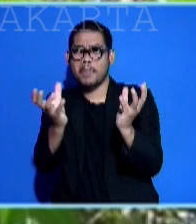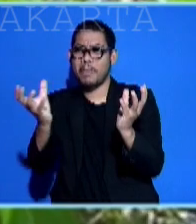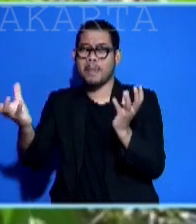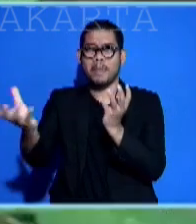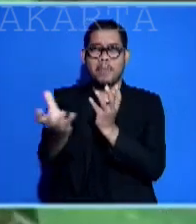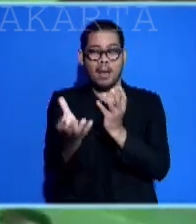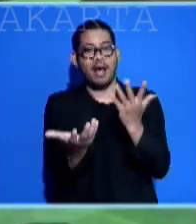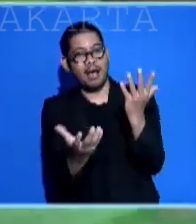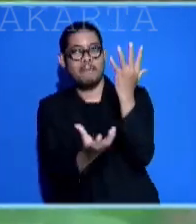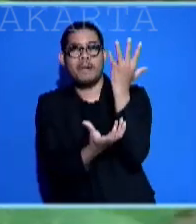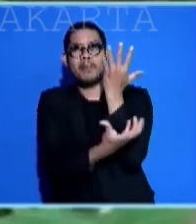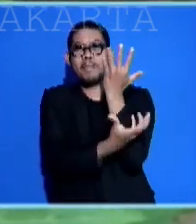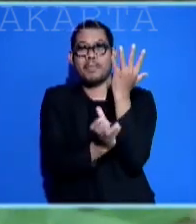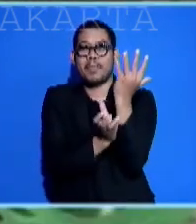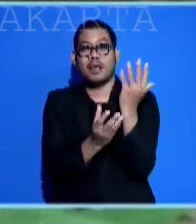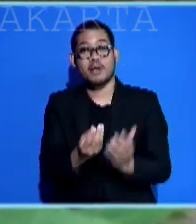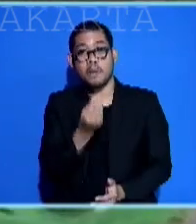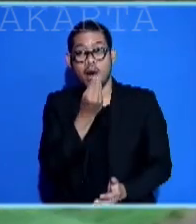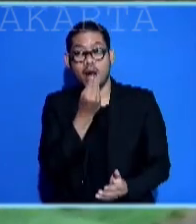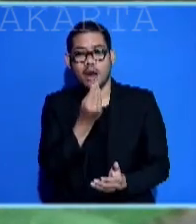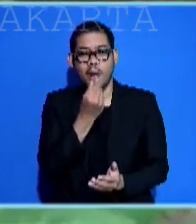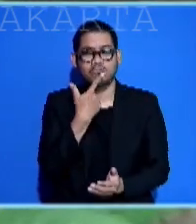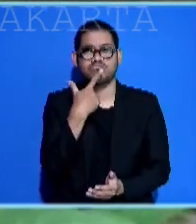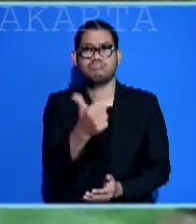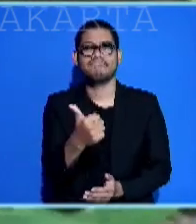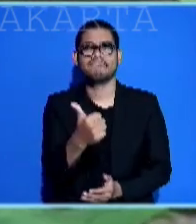raipun Legi Lan moten gampil bosggih